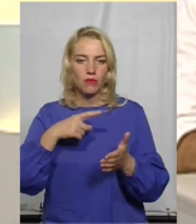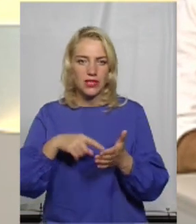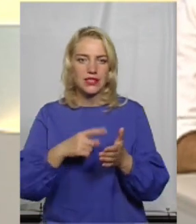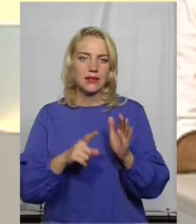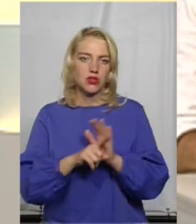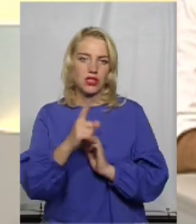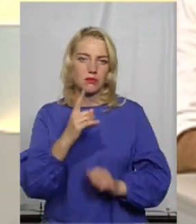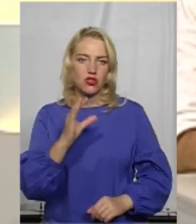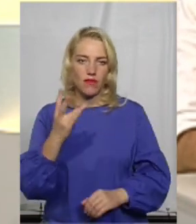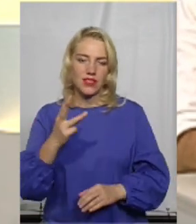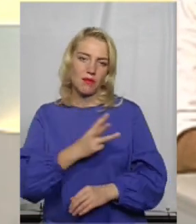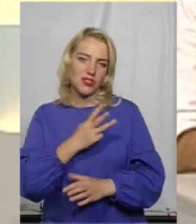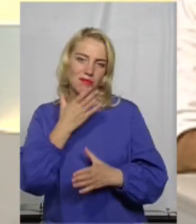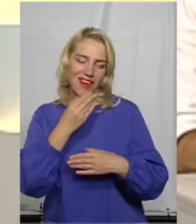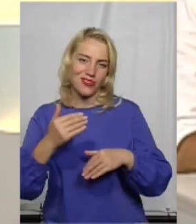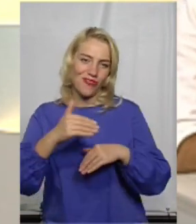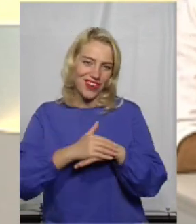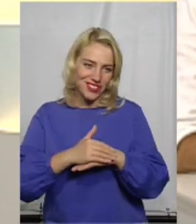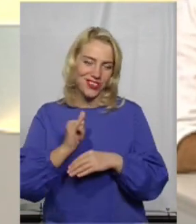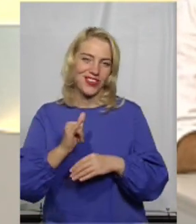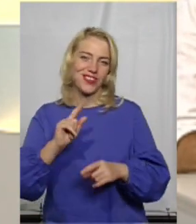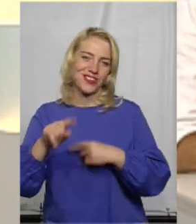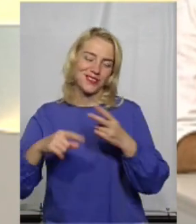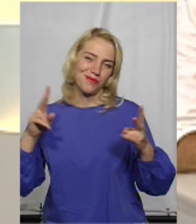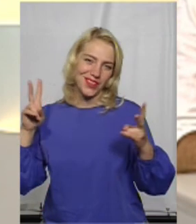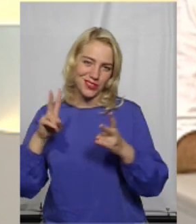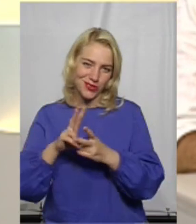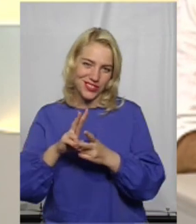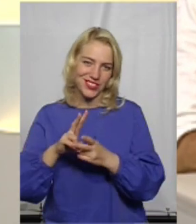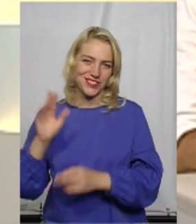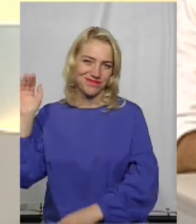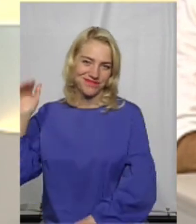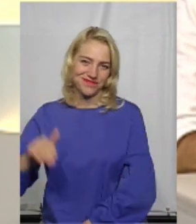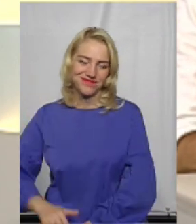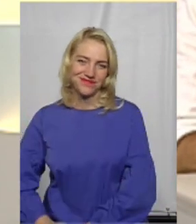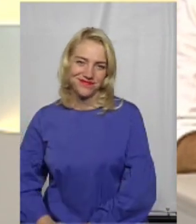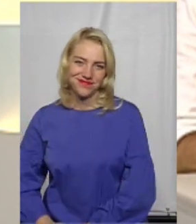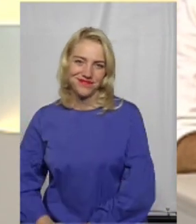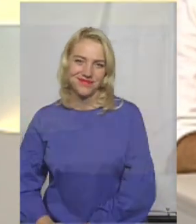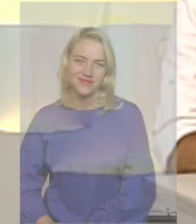вересня. Бажаю всім гарного вечора та до зустрічі у наступній темі дня.